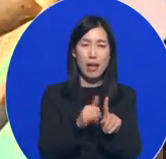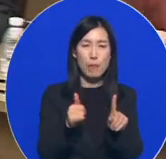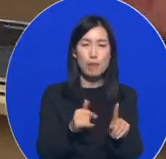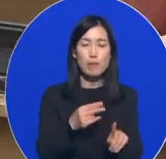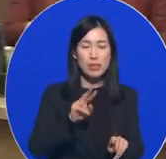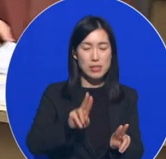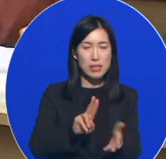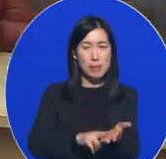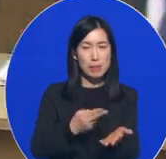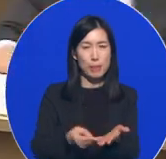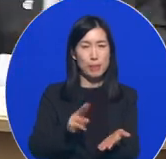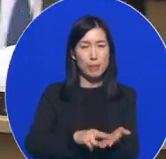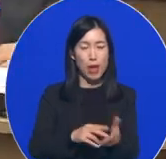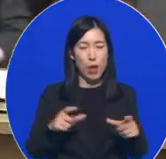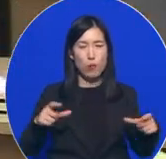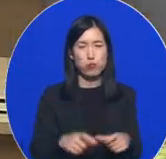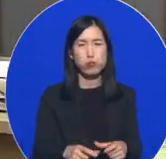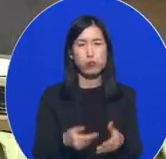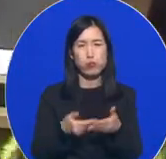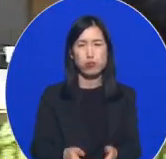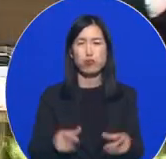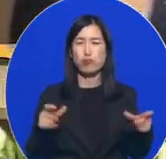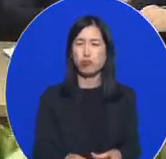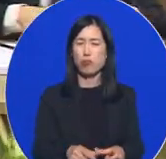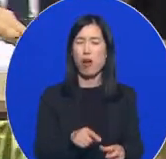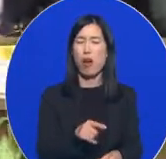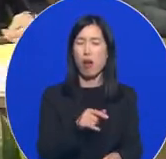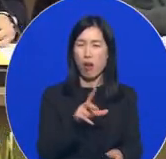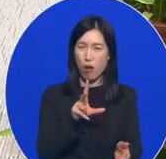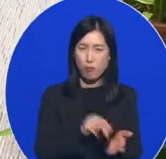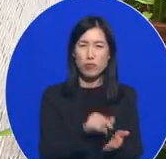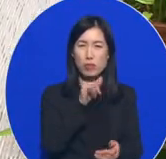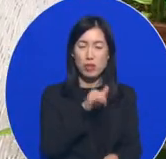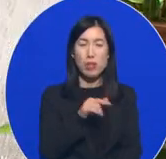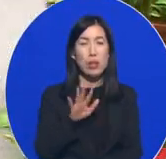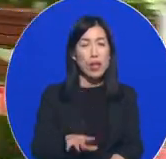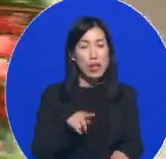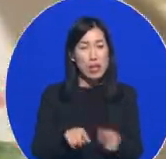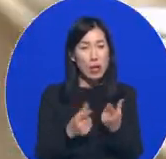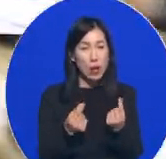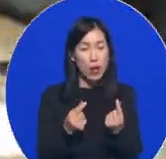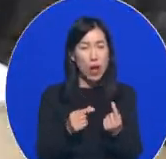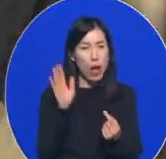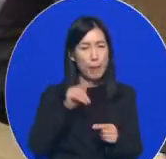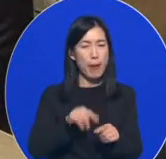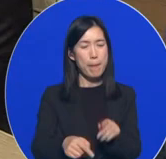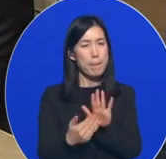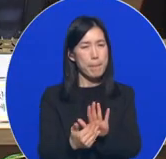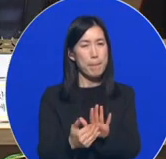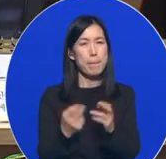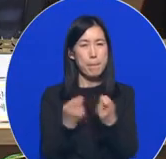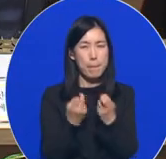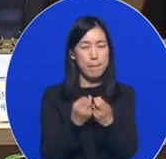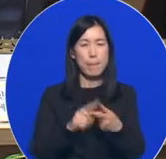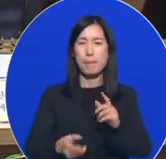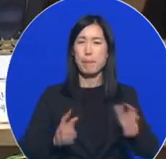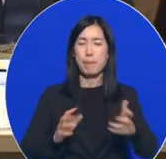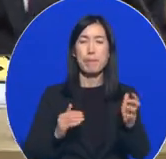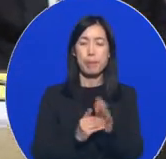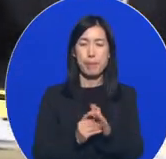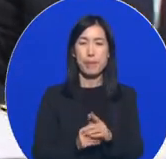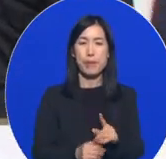겁니다 오늘 열린 비상경제 차관 회의에서 참석자들은 슈링크 플레이션 대응 방안을 논의했습니다 지난